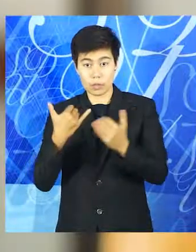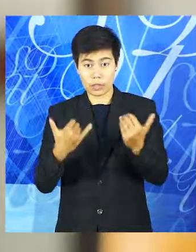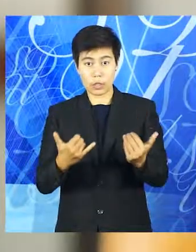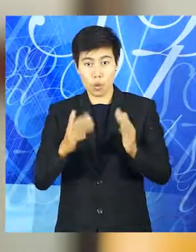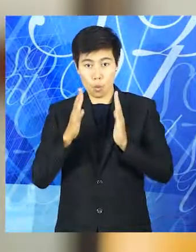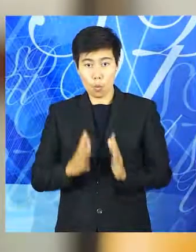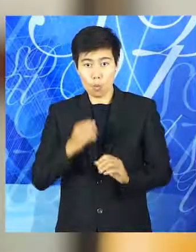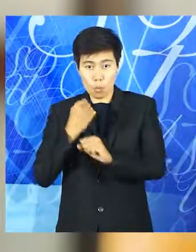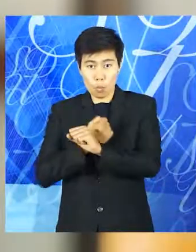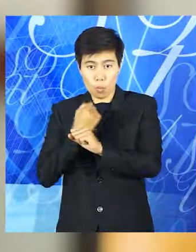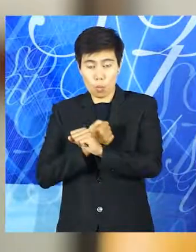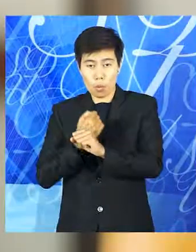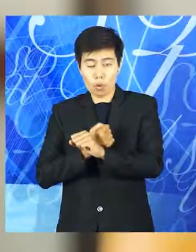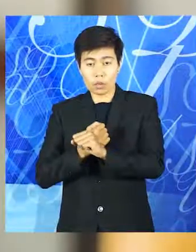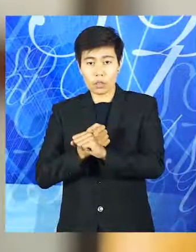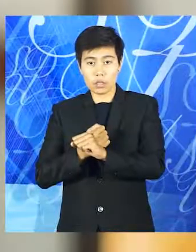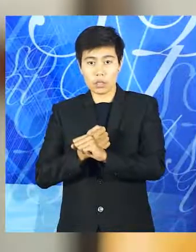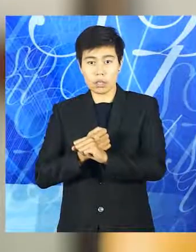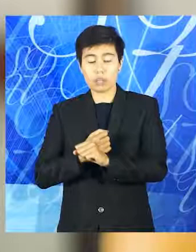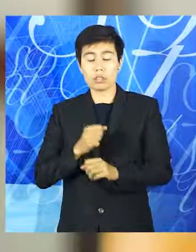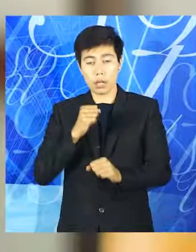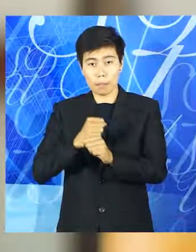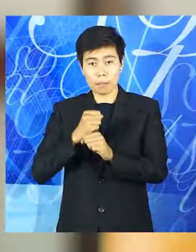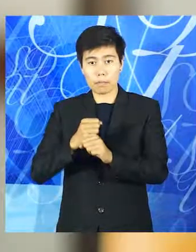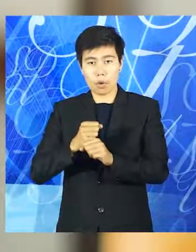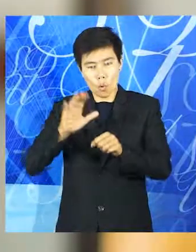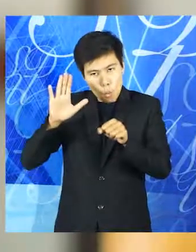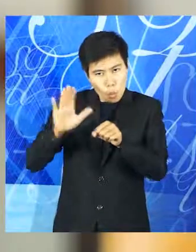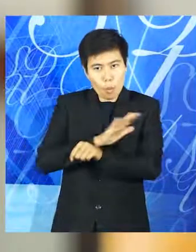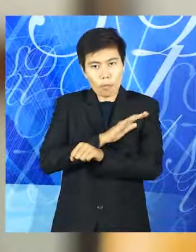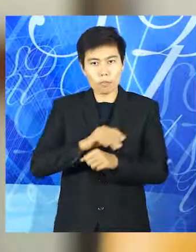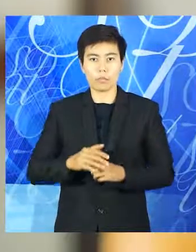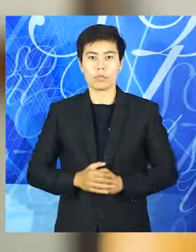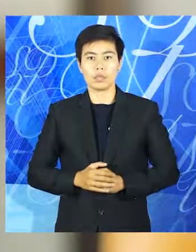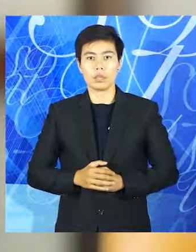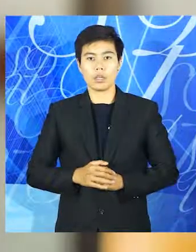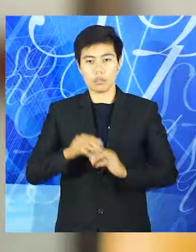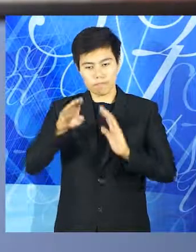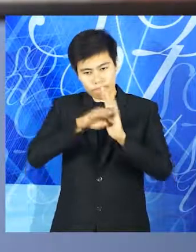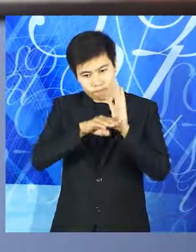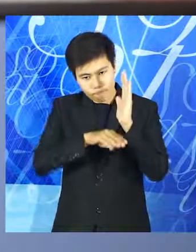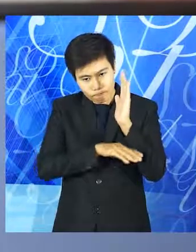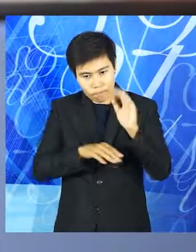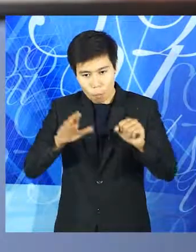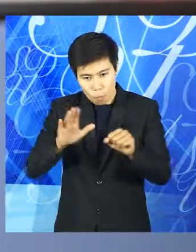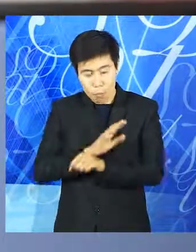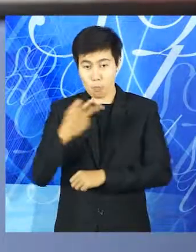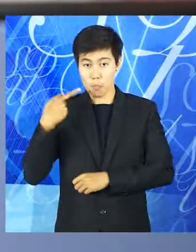คะได้นำไปฝึกและนำไปใช้เนี่ยนะคะอย่างครบถ้วนในทุกขั้นตอนเพื่อประโย